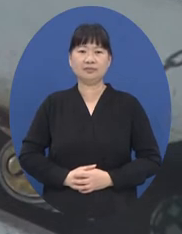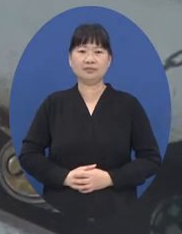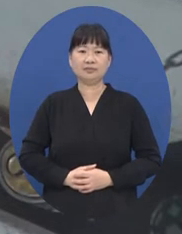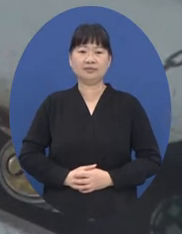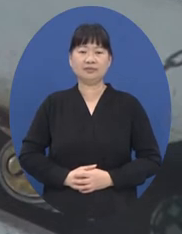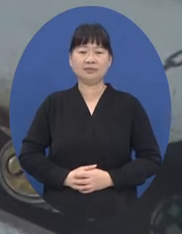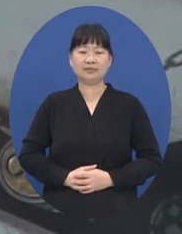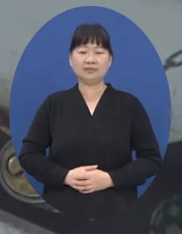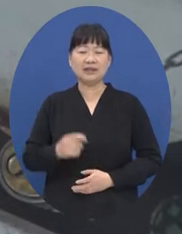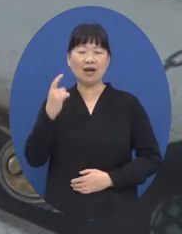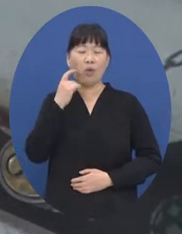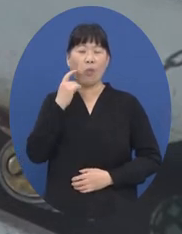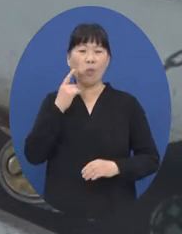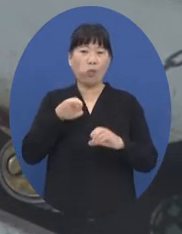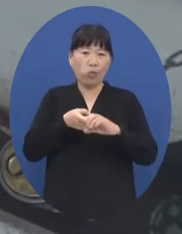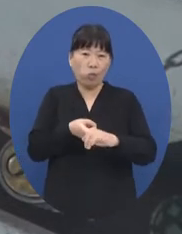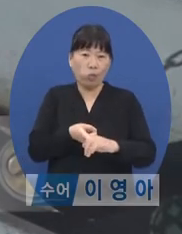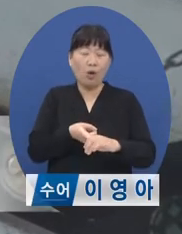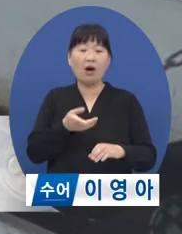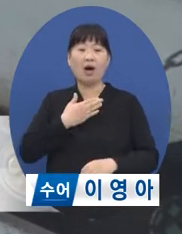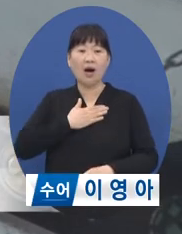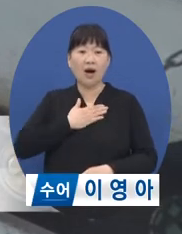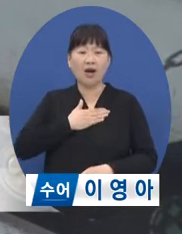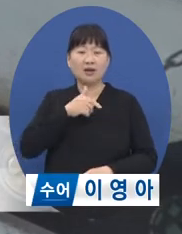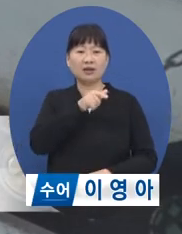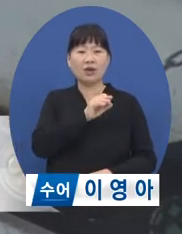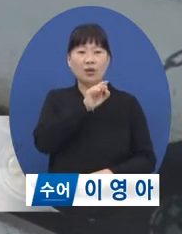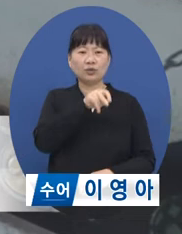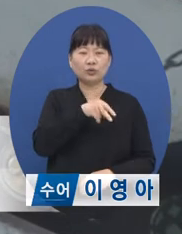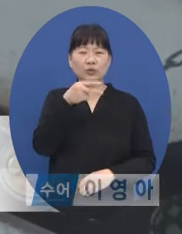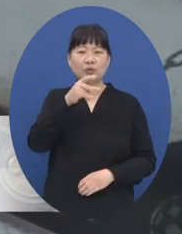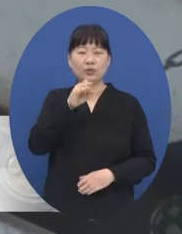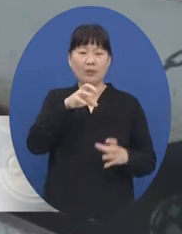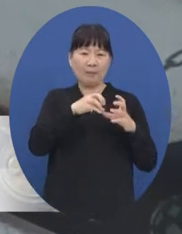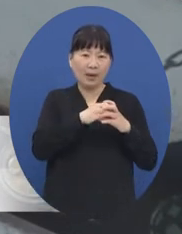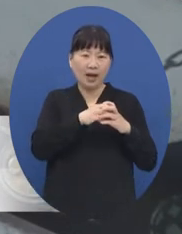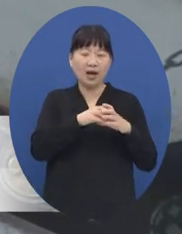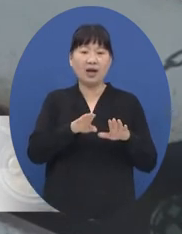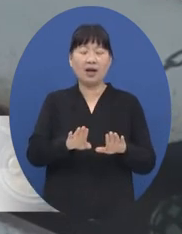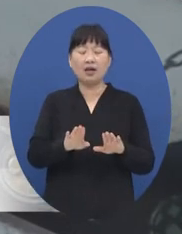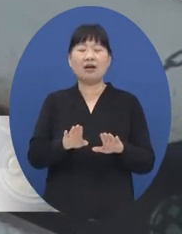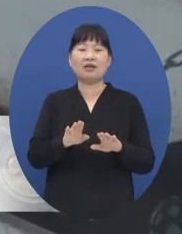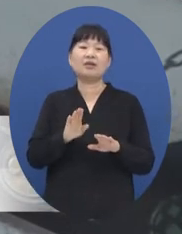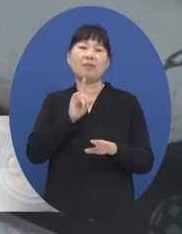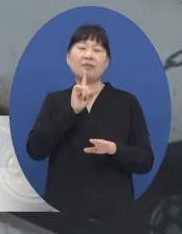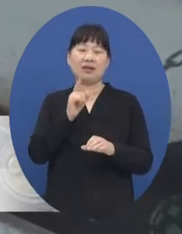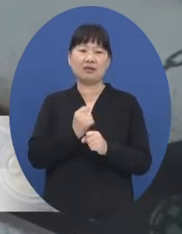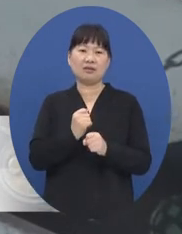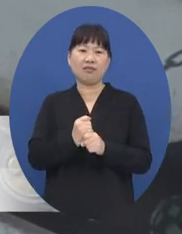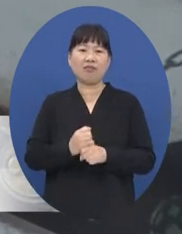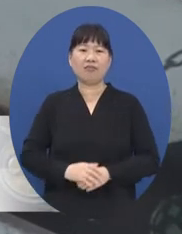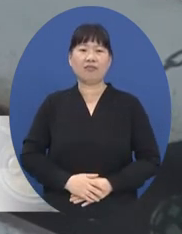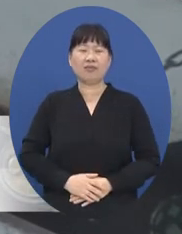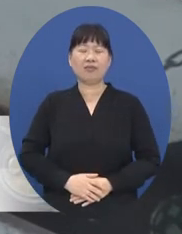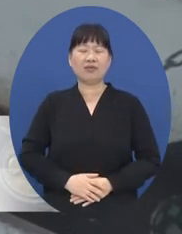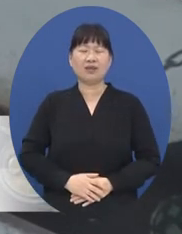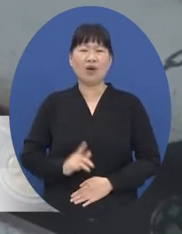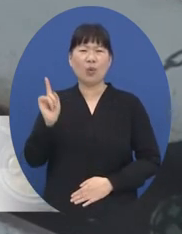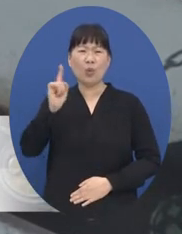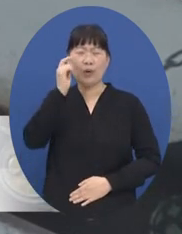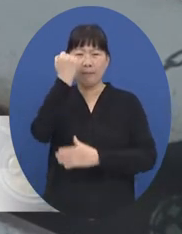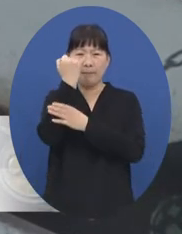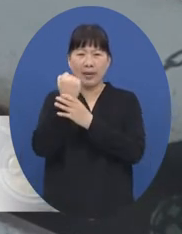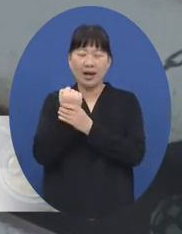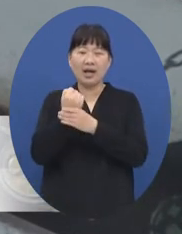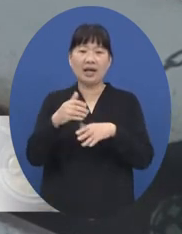가짜 석유 들어보신 적 있으실 겁니다. 경유와 등유를 섞거나 선박용 면세유를 섞어 만든 건데요. 대기오염은 물론이고